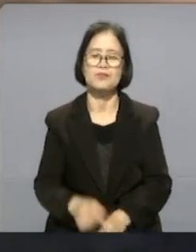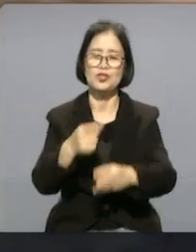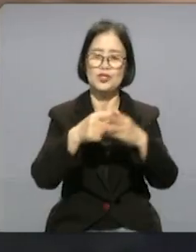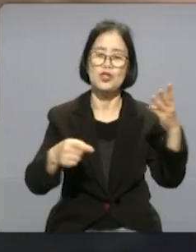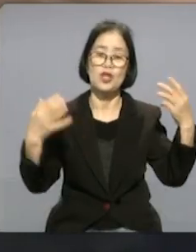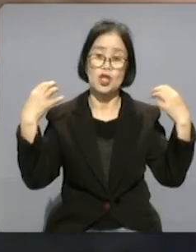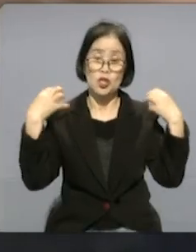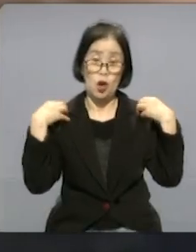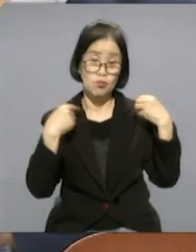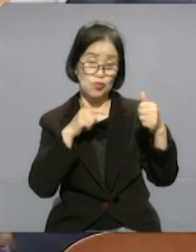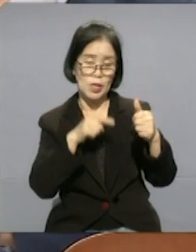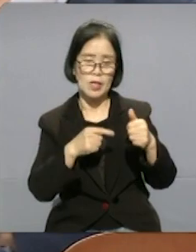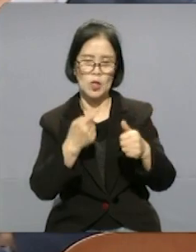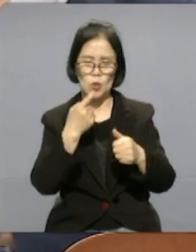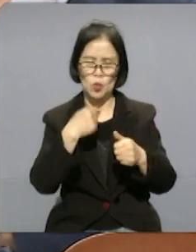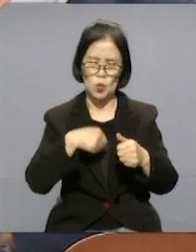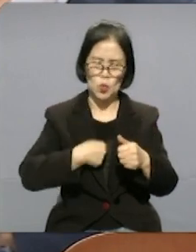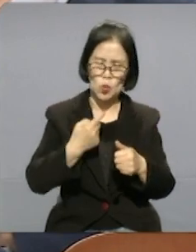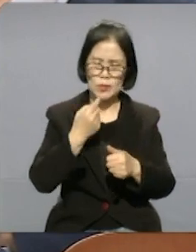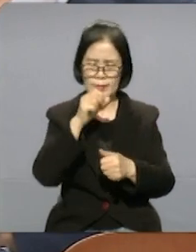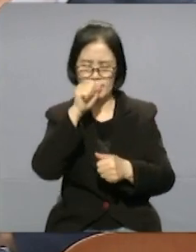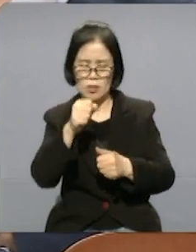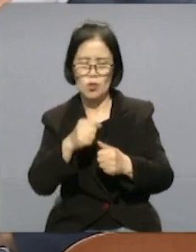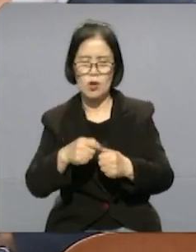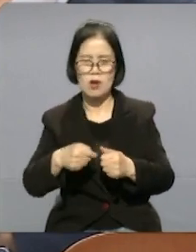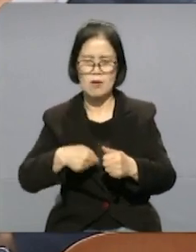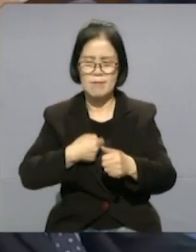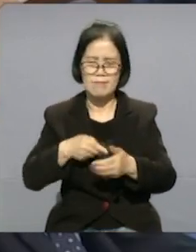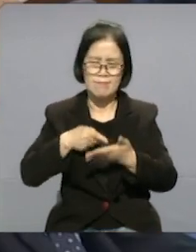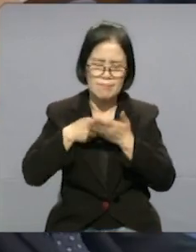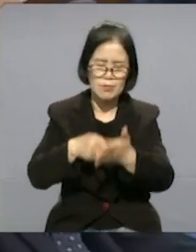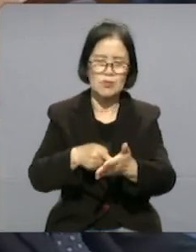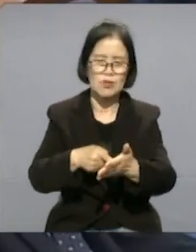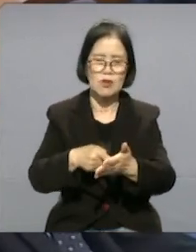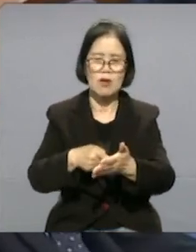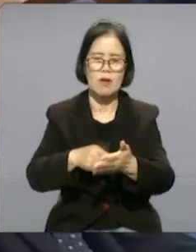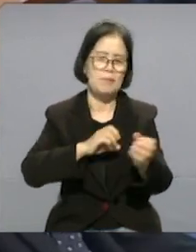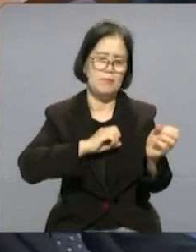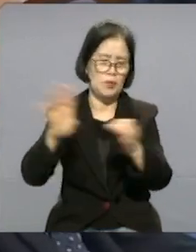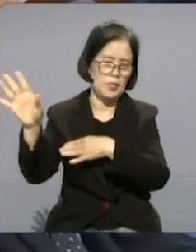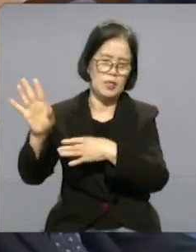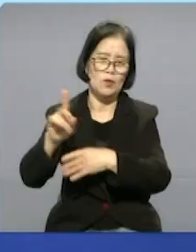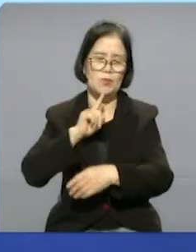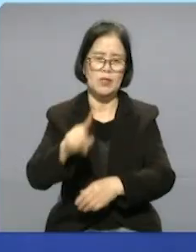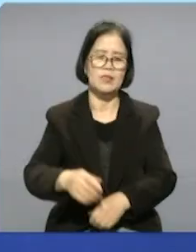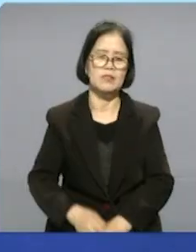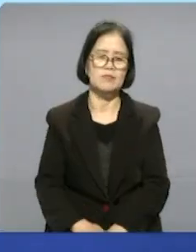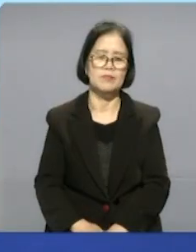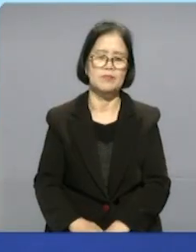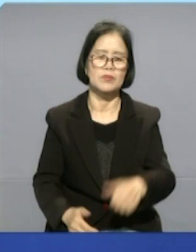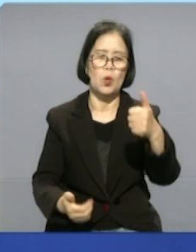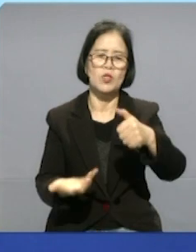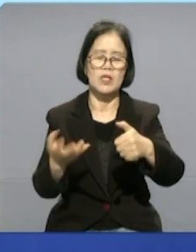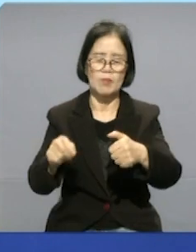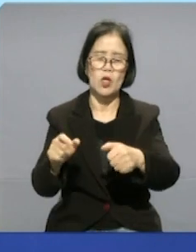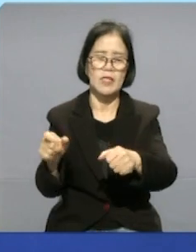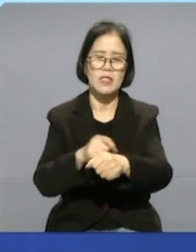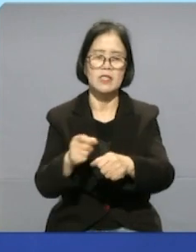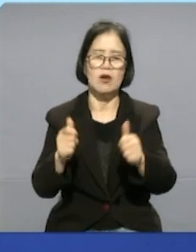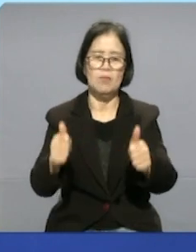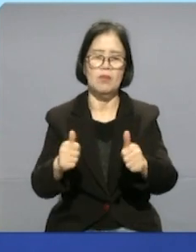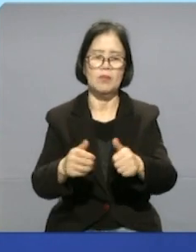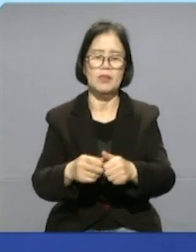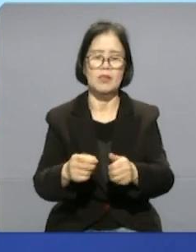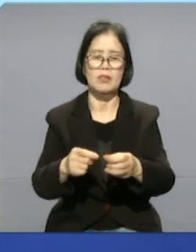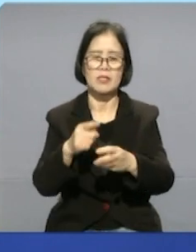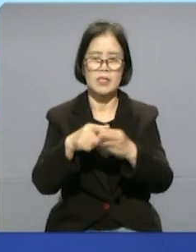정부를 향해서는 독선과 독주의 국정 운영을 벌이라는 쓴소리를 냈습니다. 50억 특검법과 김건희